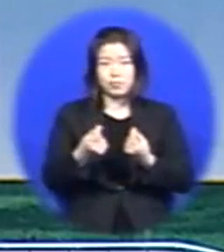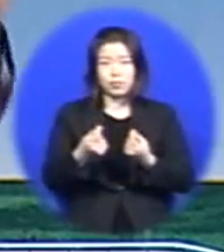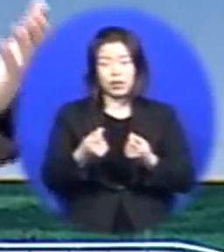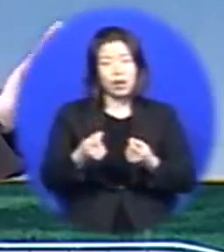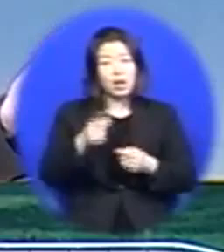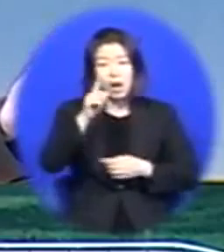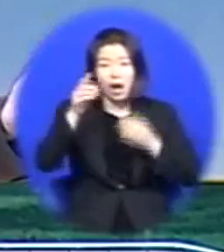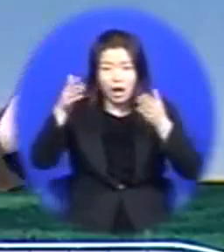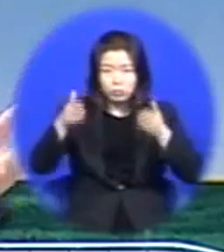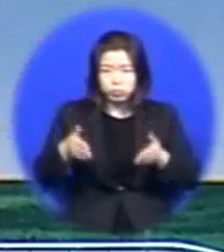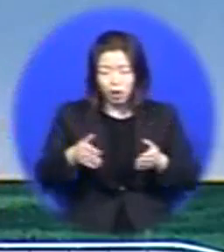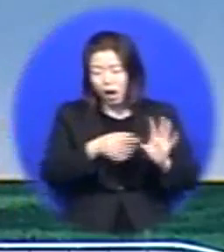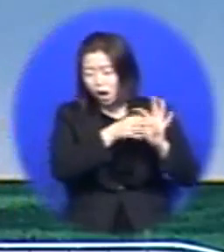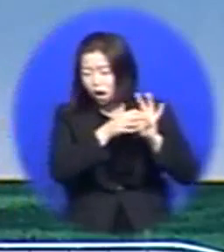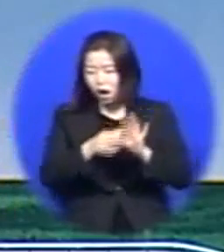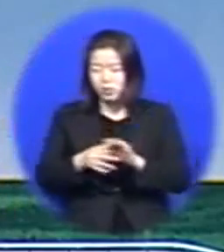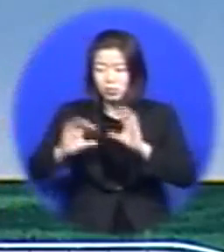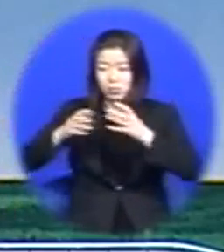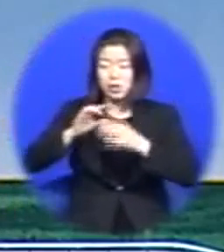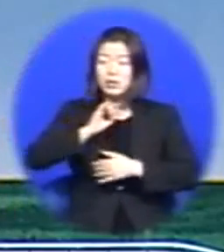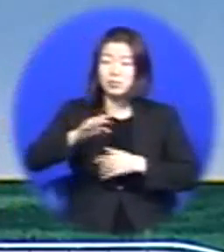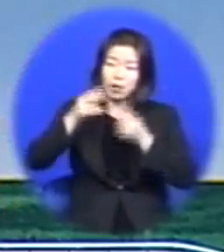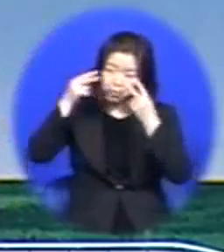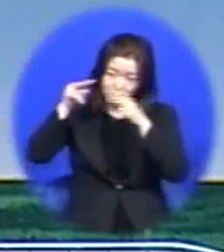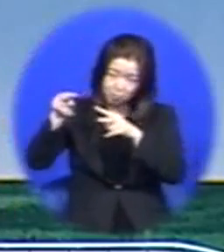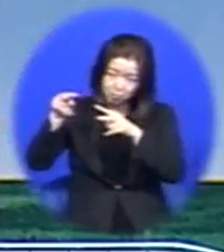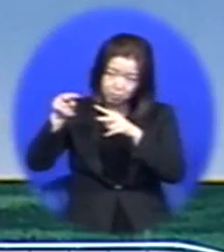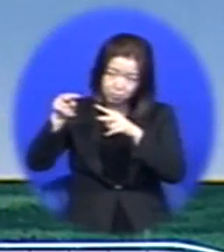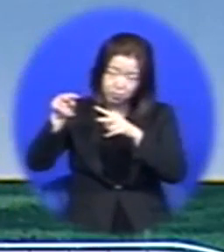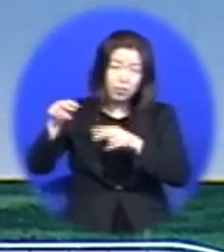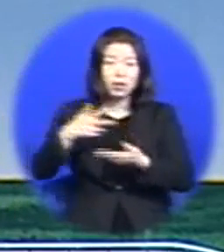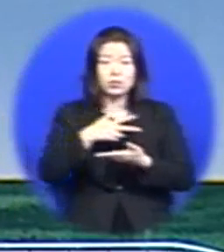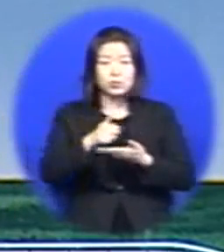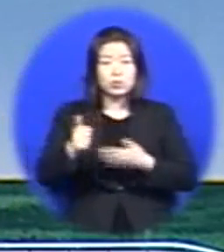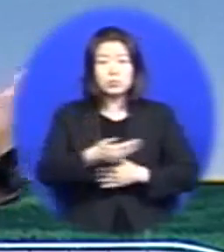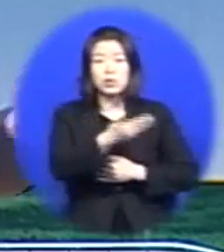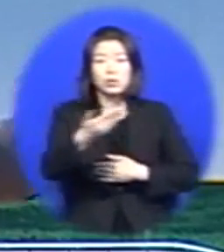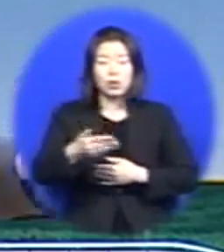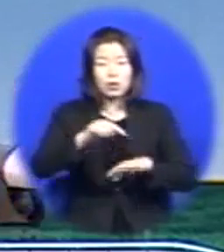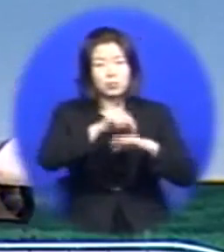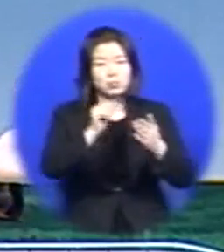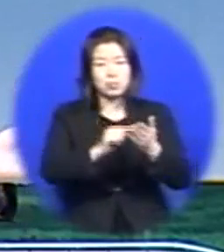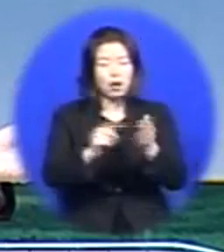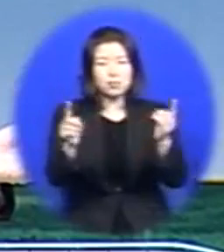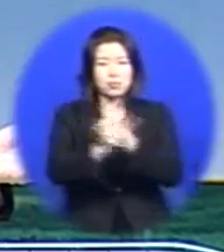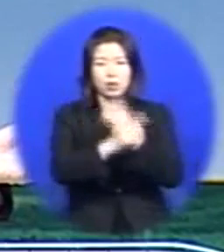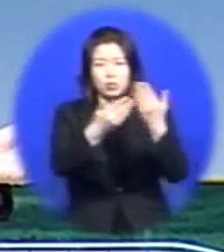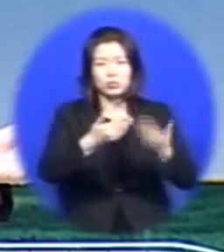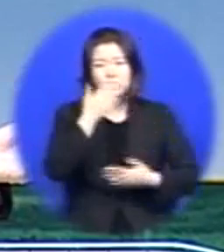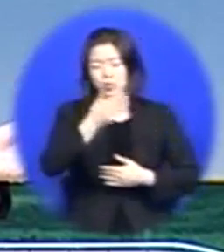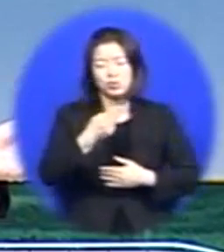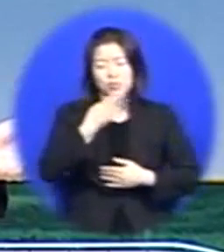주간 내내 세상만 바라보고 사는데 주님이 여러분의 마음을 바꾸실 수는 없는 거예요.